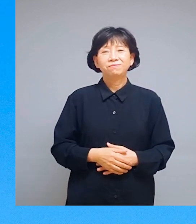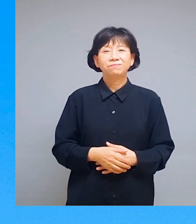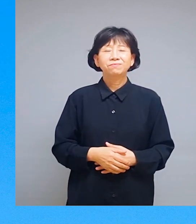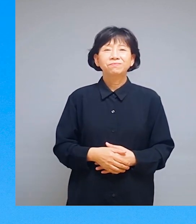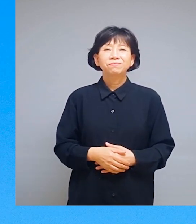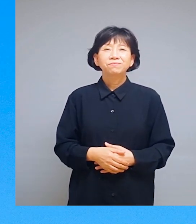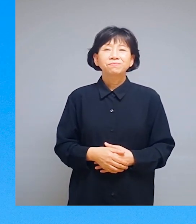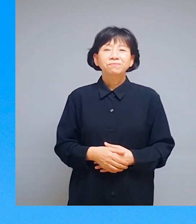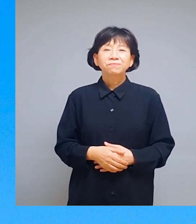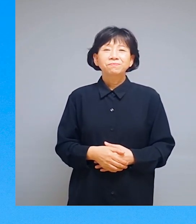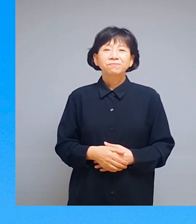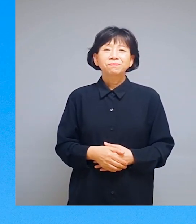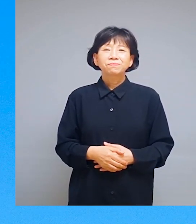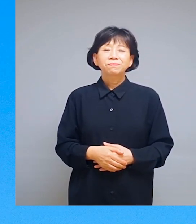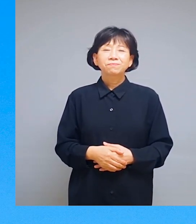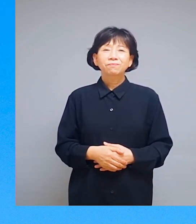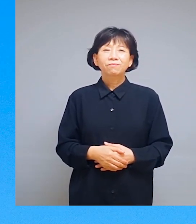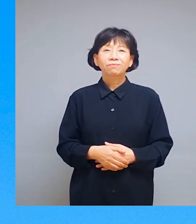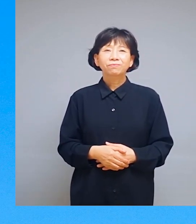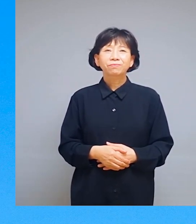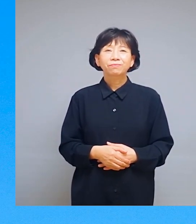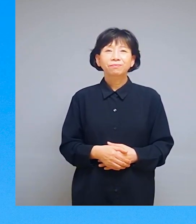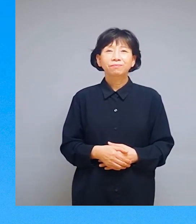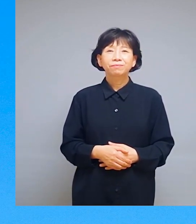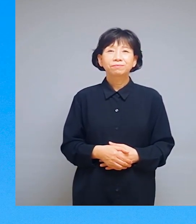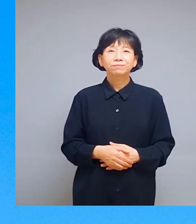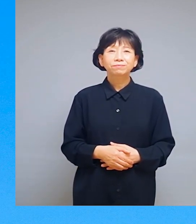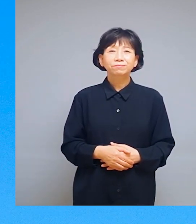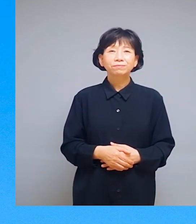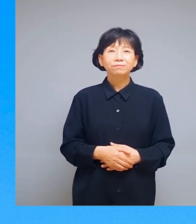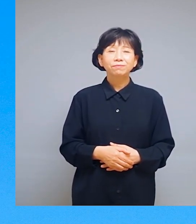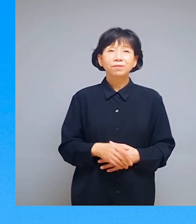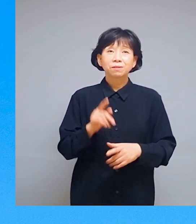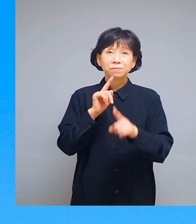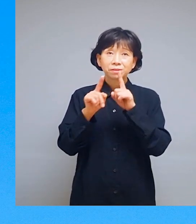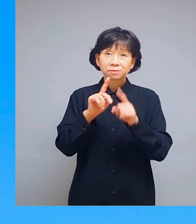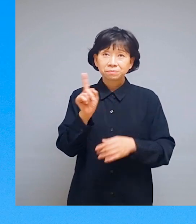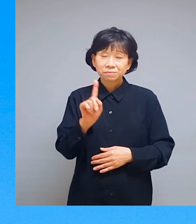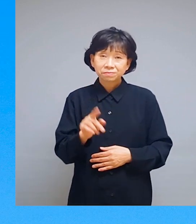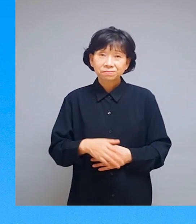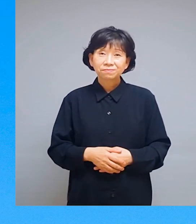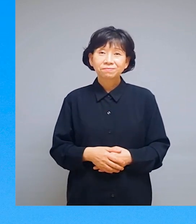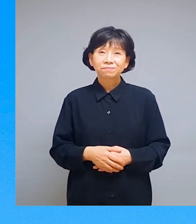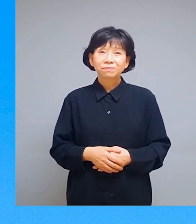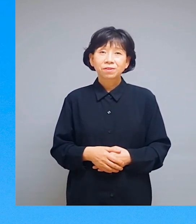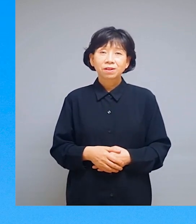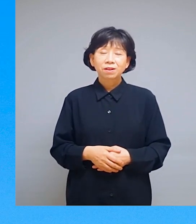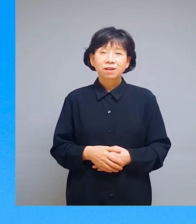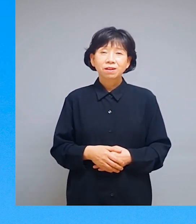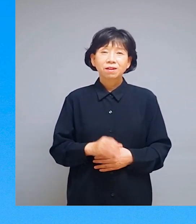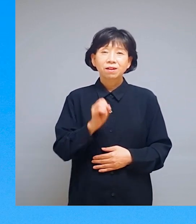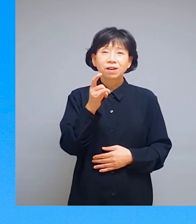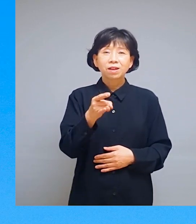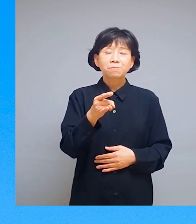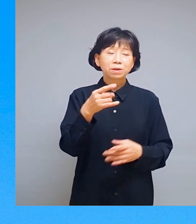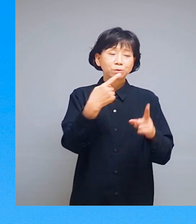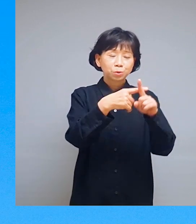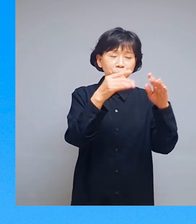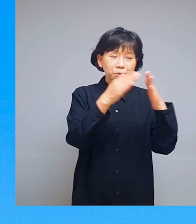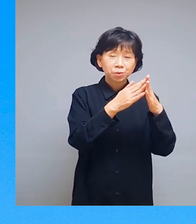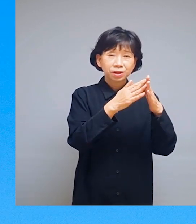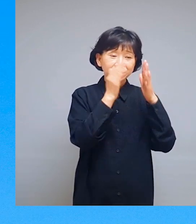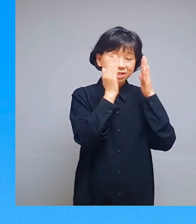말씀이 잠깐 등장을 합니다. 이 말씀은 에베소 교회를 향하여서